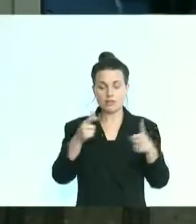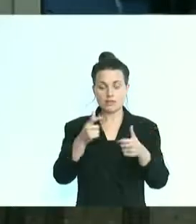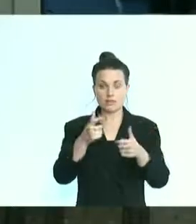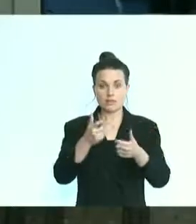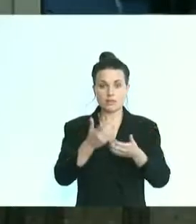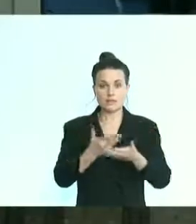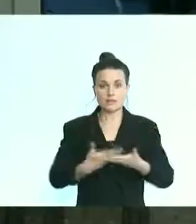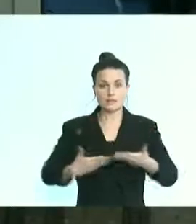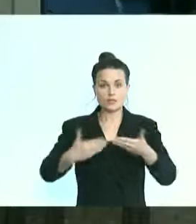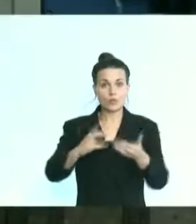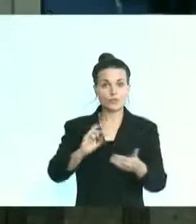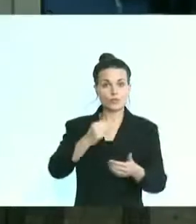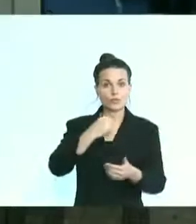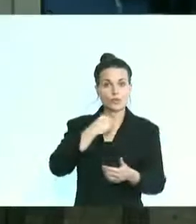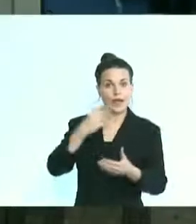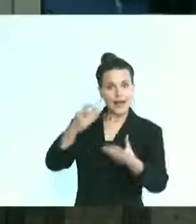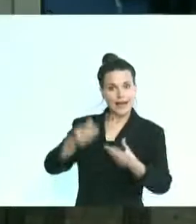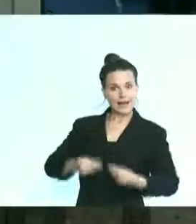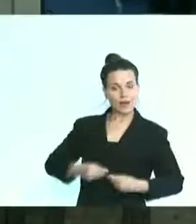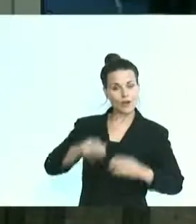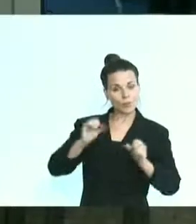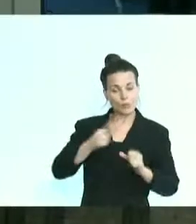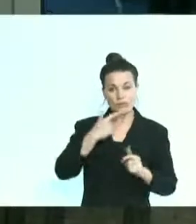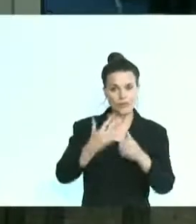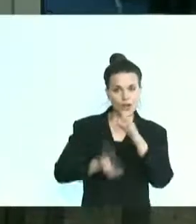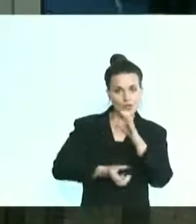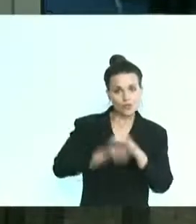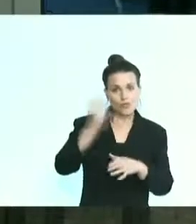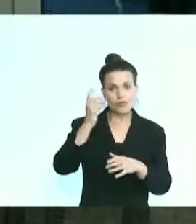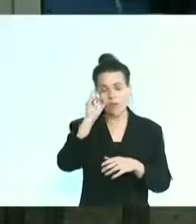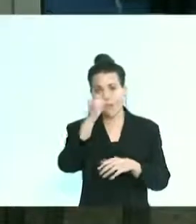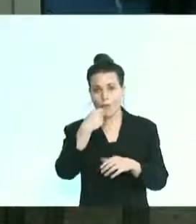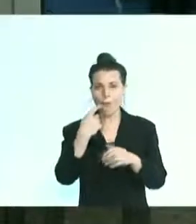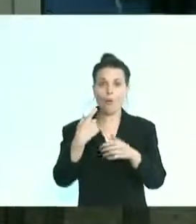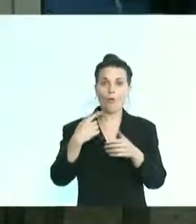le repréciser, 80% pris en charge par l'État.